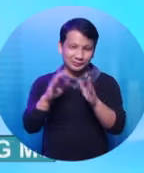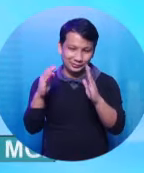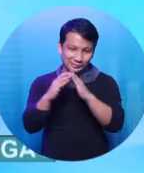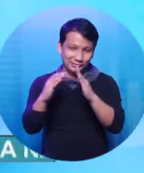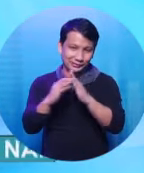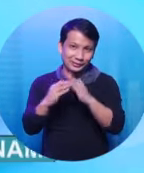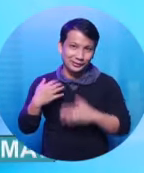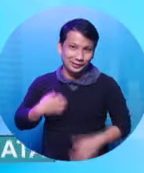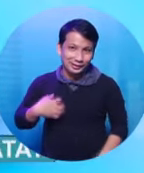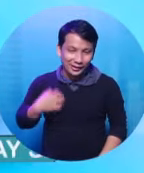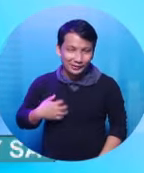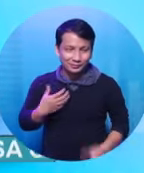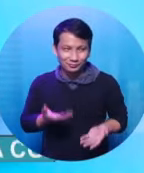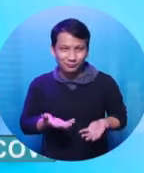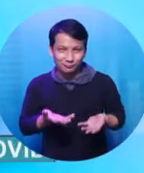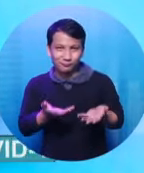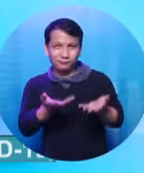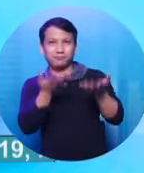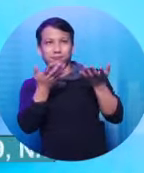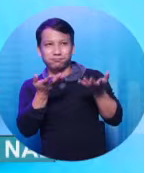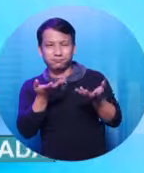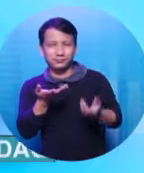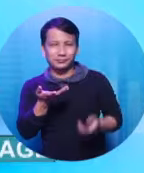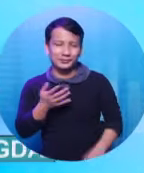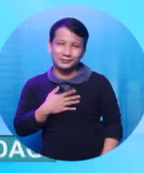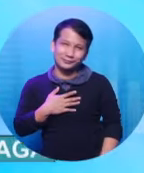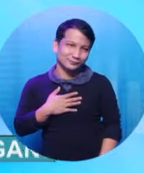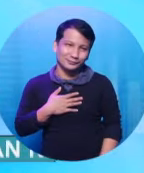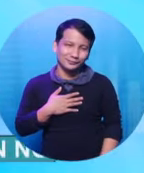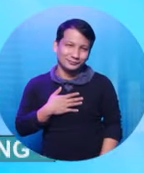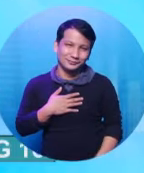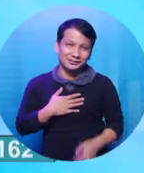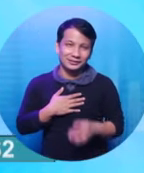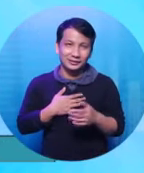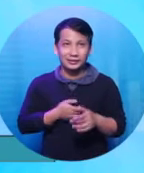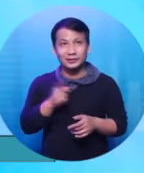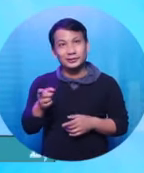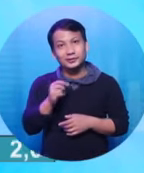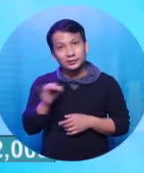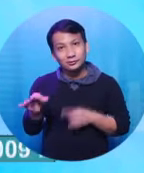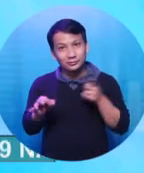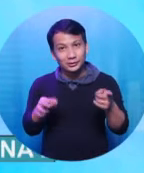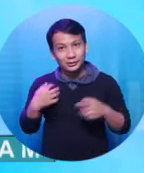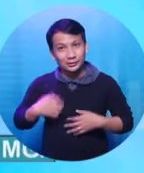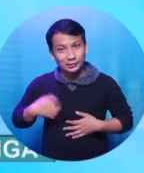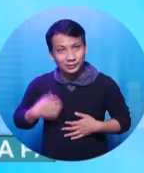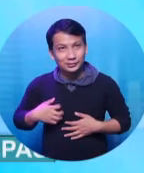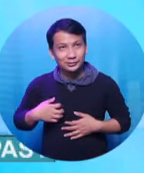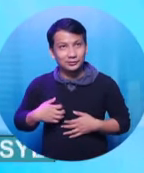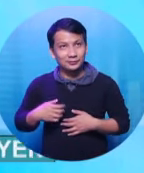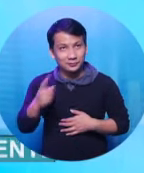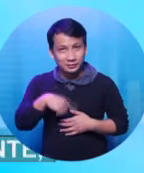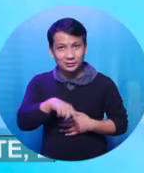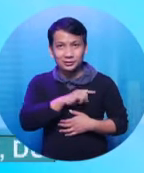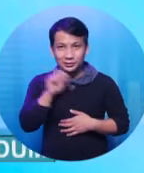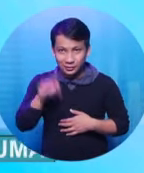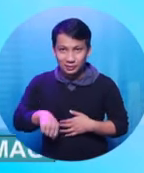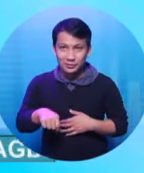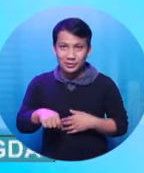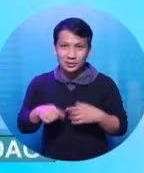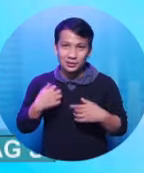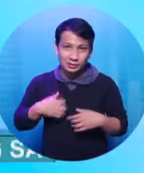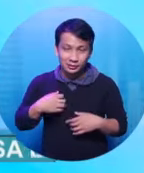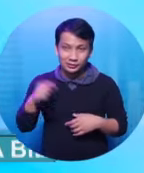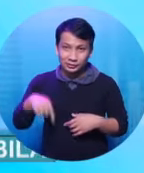ha? Diba? Well, kung siya ay crush ng bayan, kami po ang sumbungan